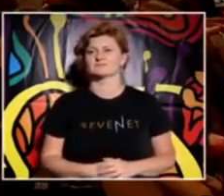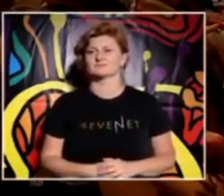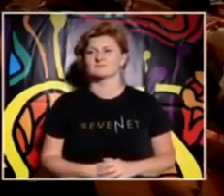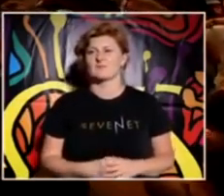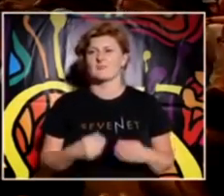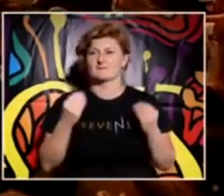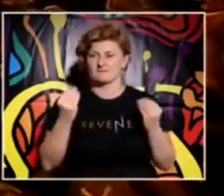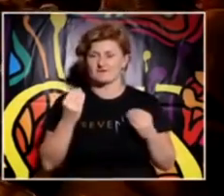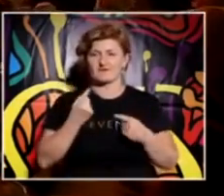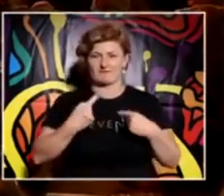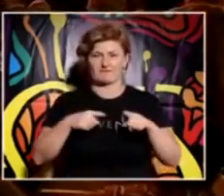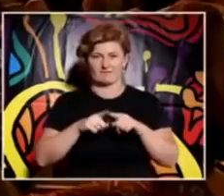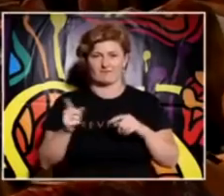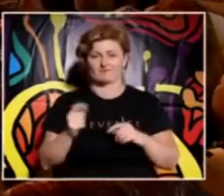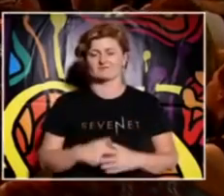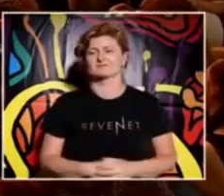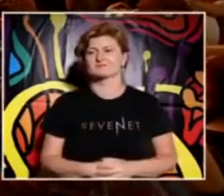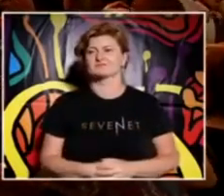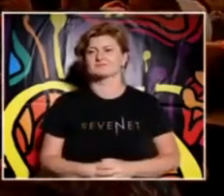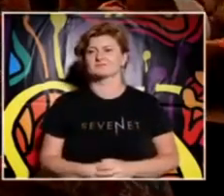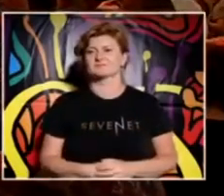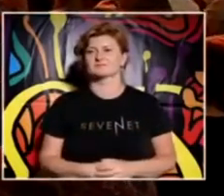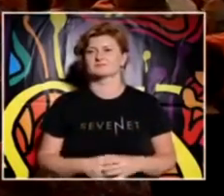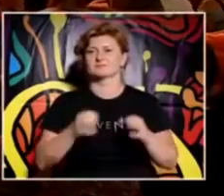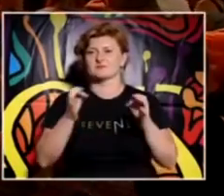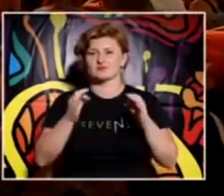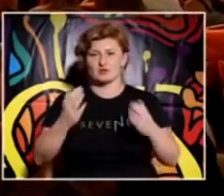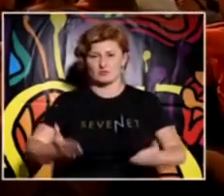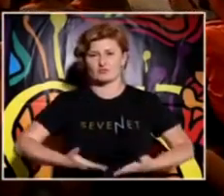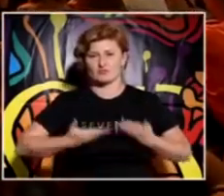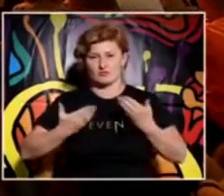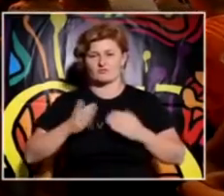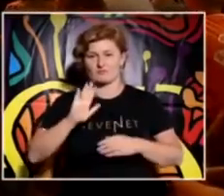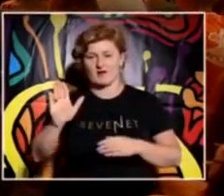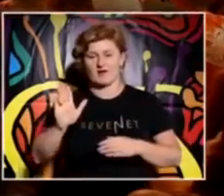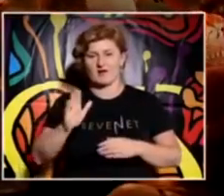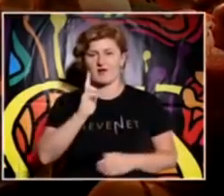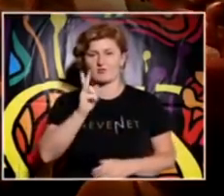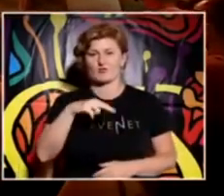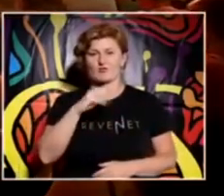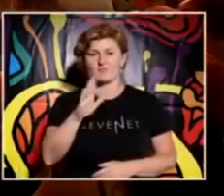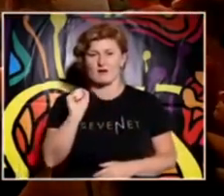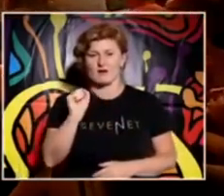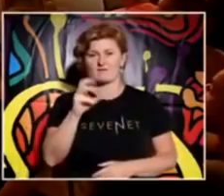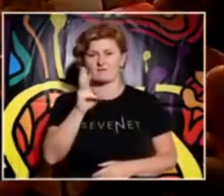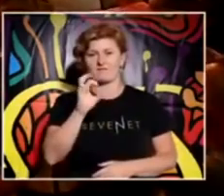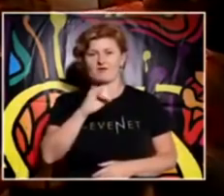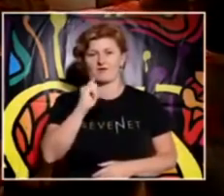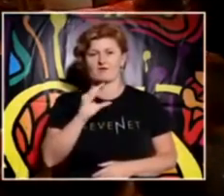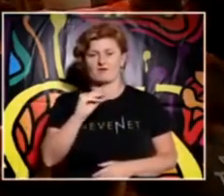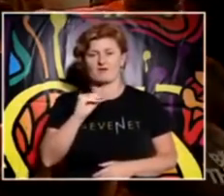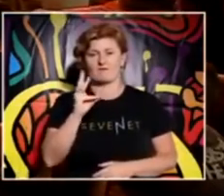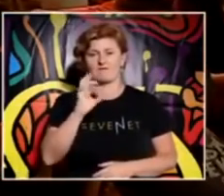Świetnie ci wyszła ta rola, zdecydowanie. Dzisiaj urodziny ma Kuba Wojewódzki także. Facet, który wymyślił wodziankę, idealnie nam się